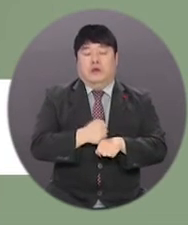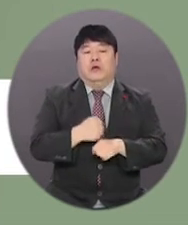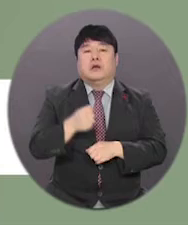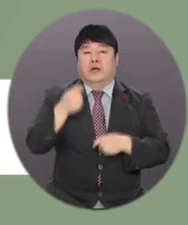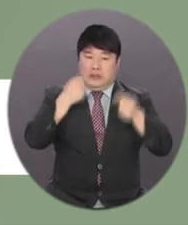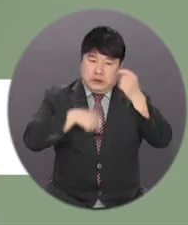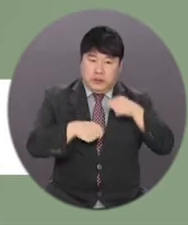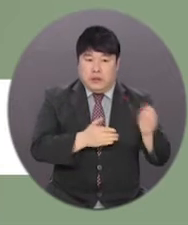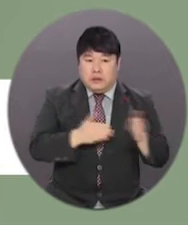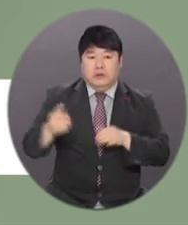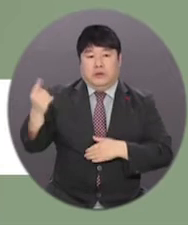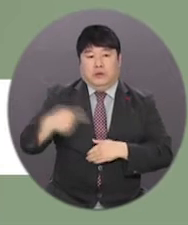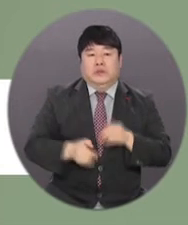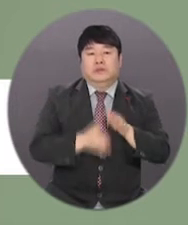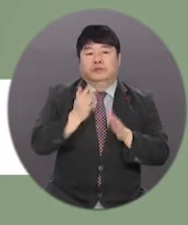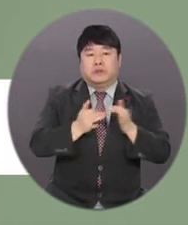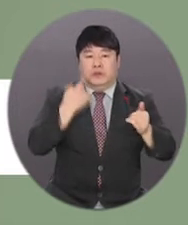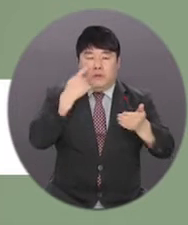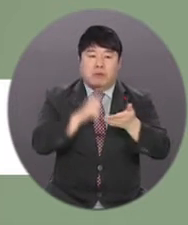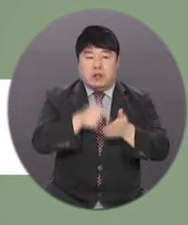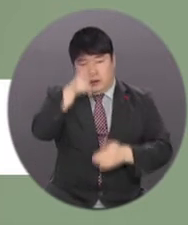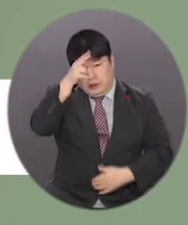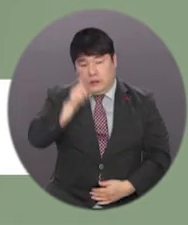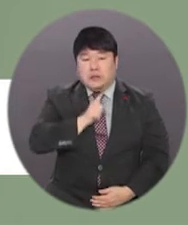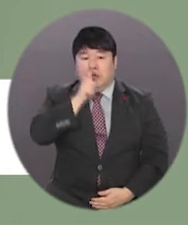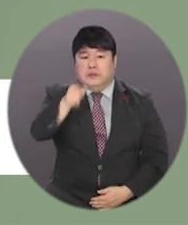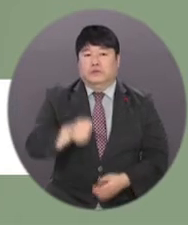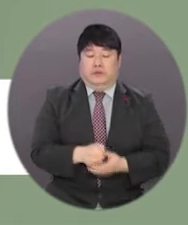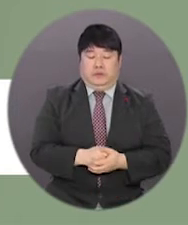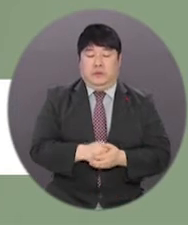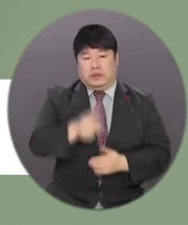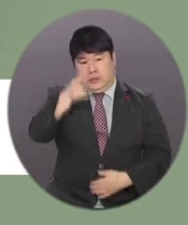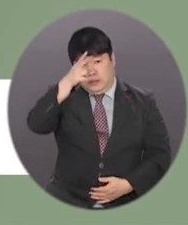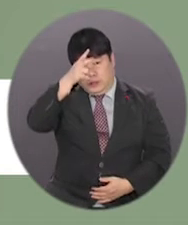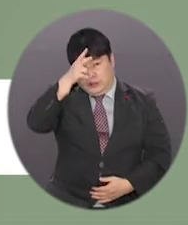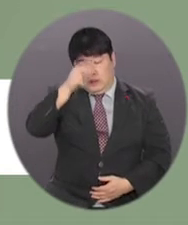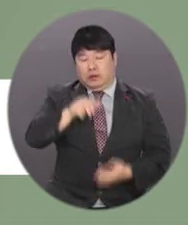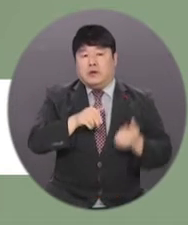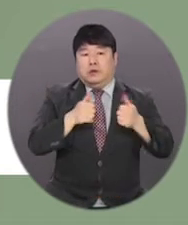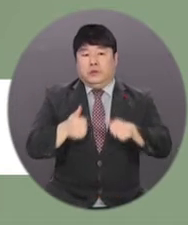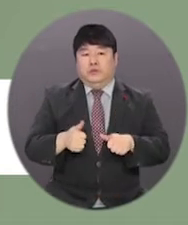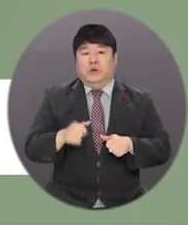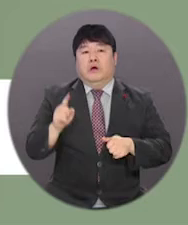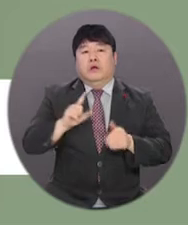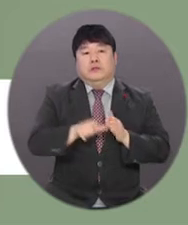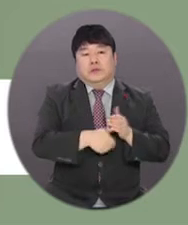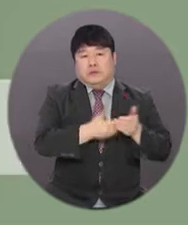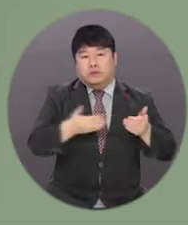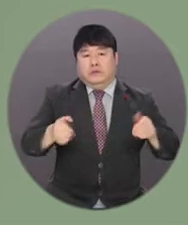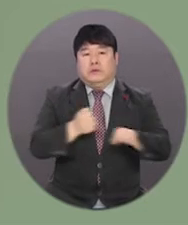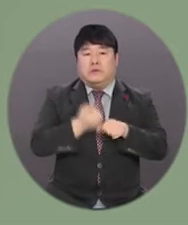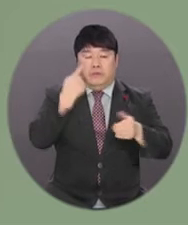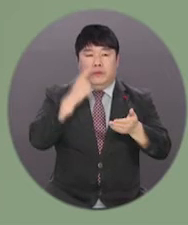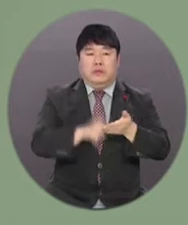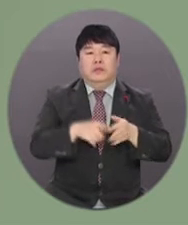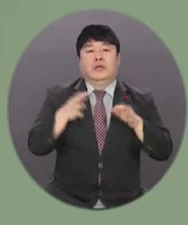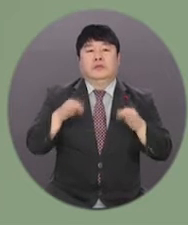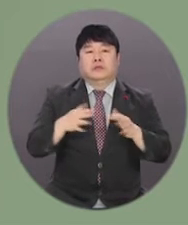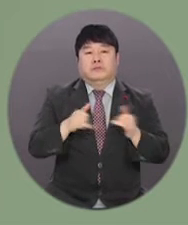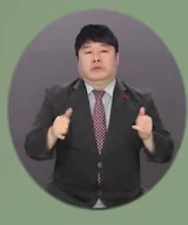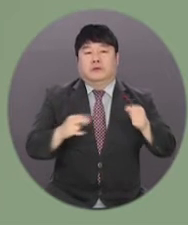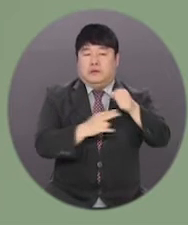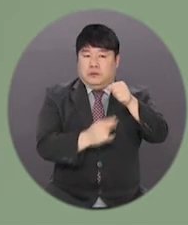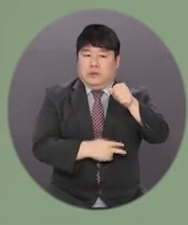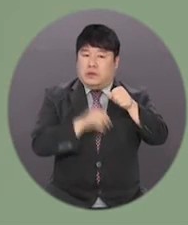폐기물을 치우러 온 시민이 발견해 경찰에 신고했습니다. 경찰은 숨지고 일정 시간이 지난 뒤 발견된 김 씨가